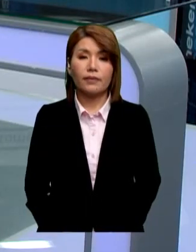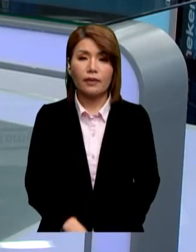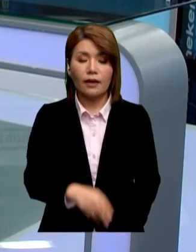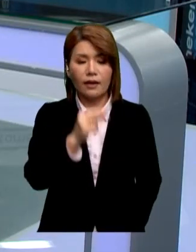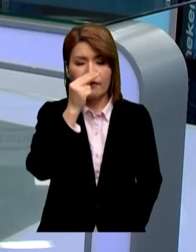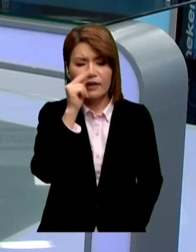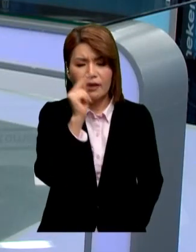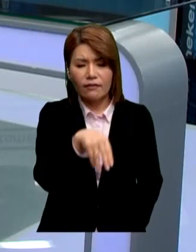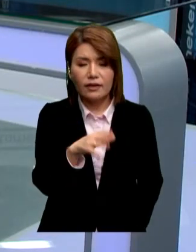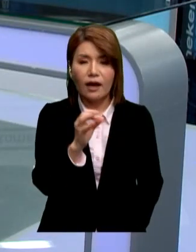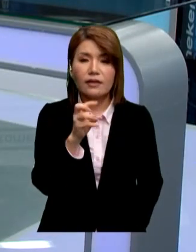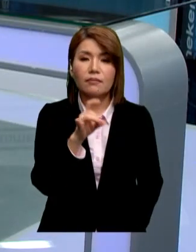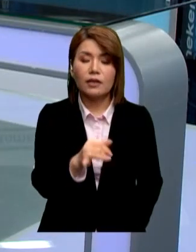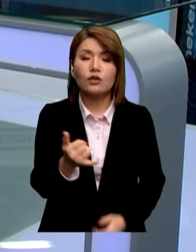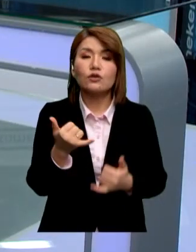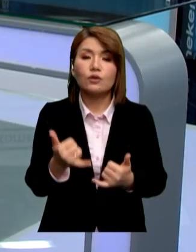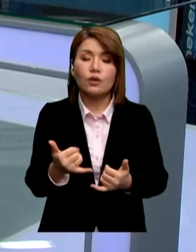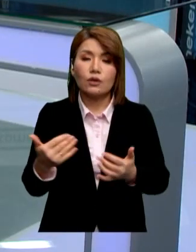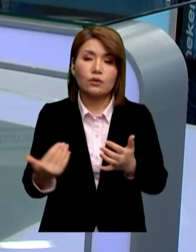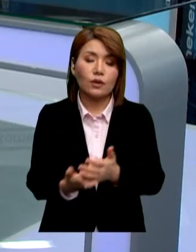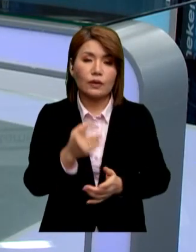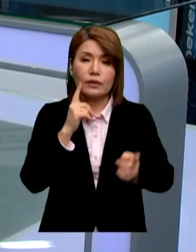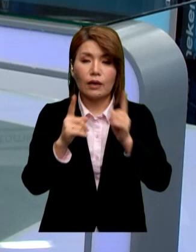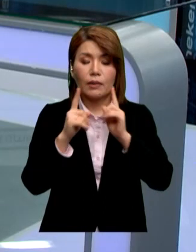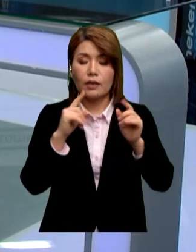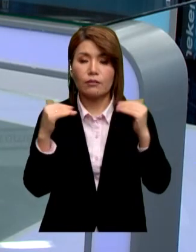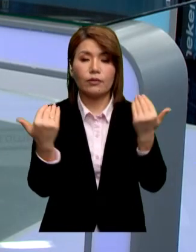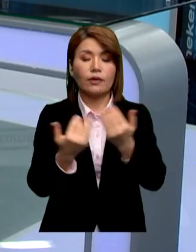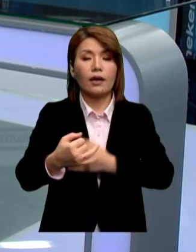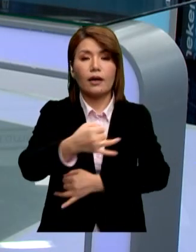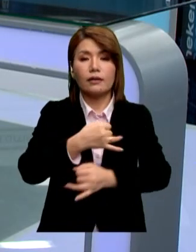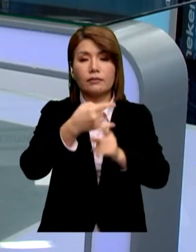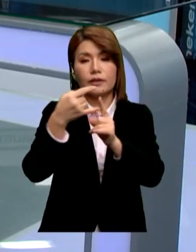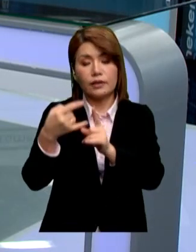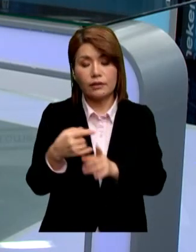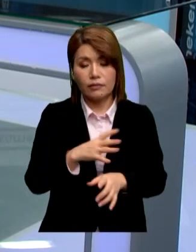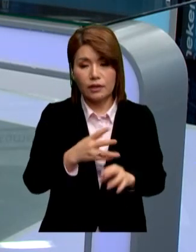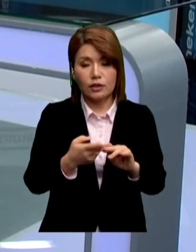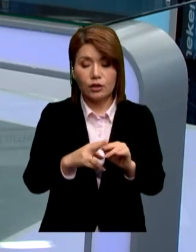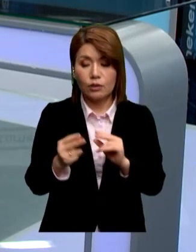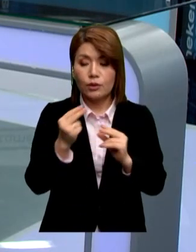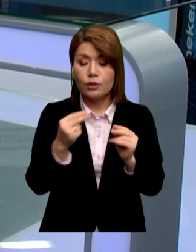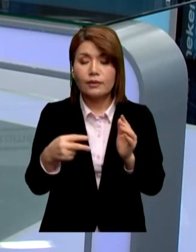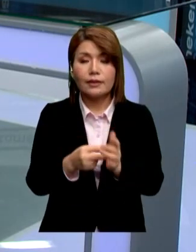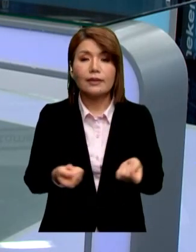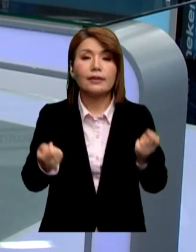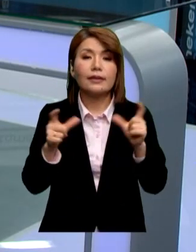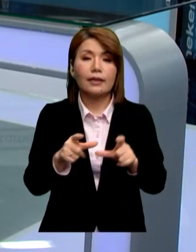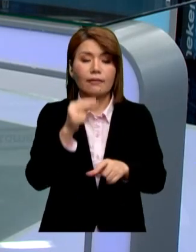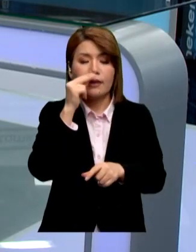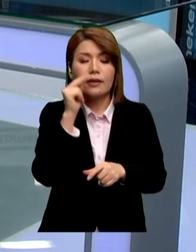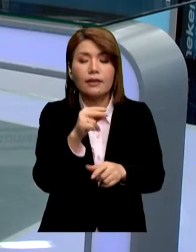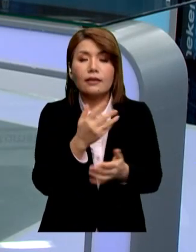Виноваты акиматы. В Кабмине сегодня снова обсуждали меры по стабилизации цен на социально значимые продукты. По словам правительственных чиновников,